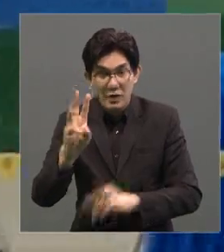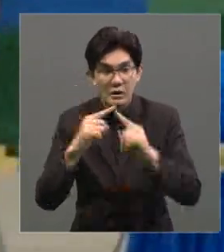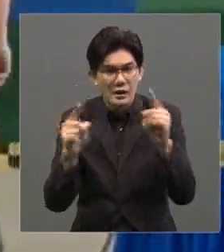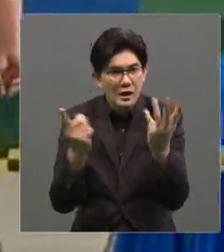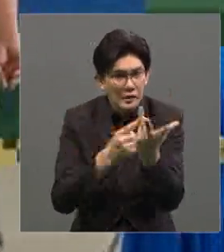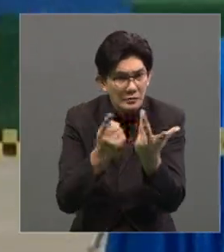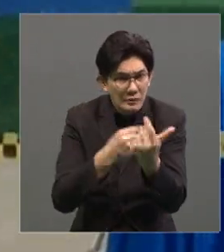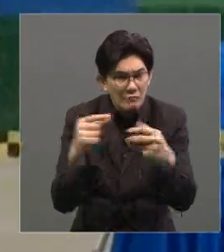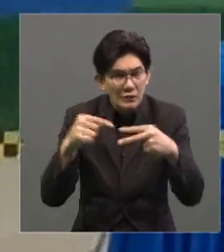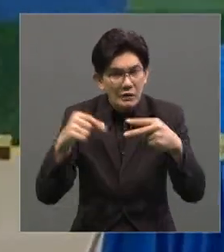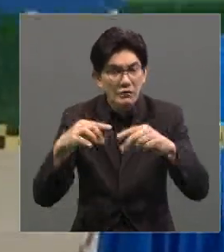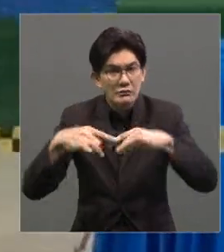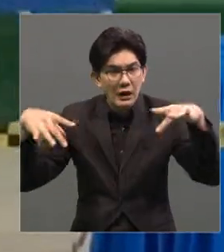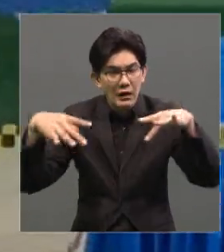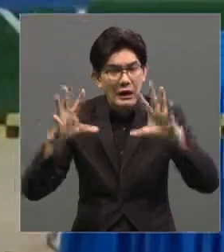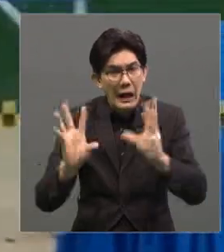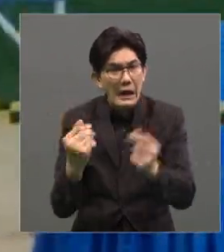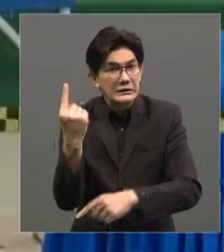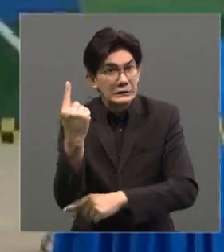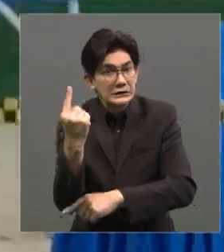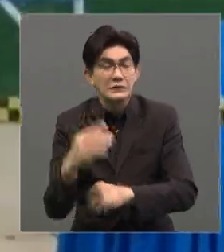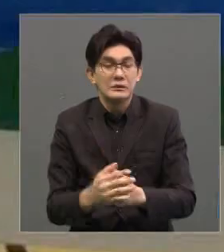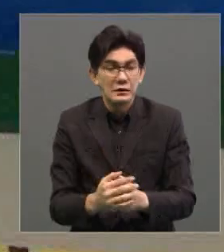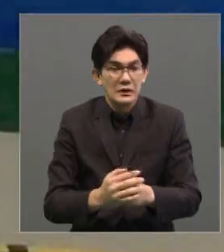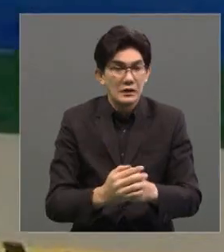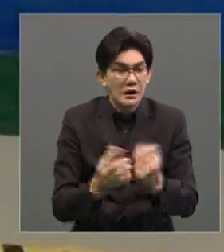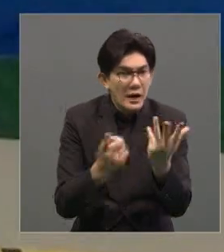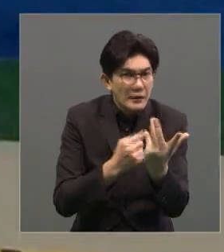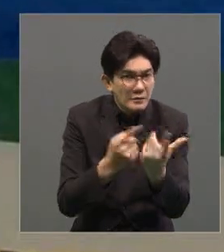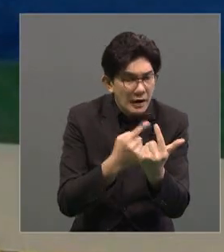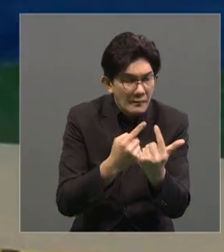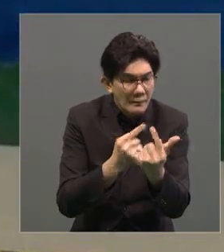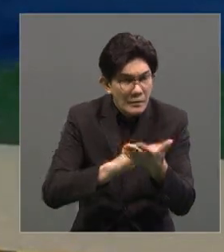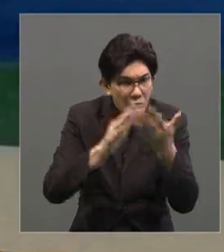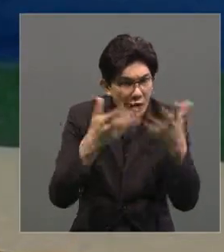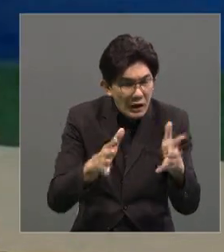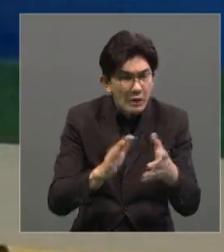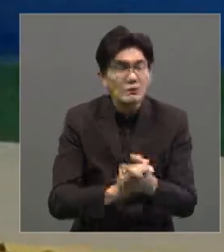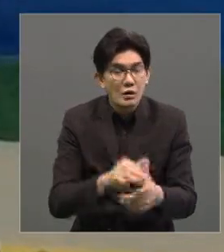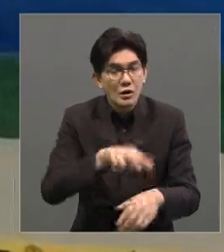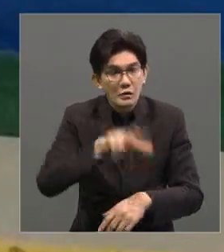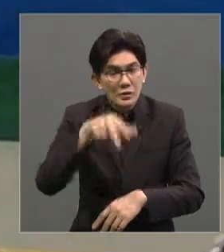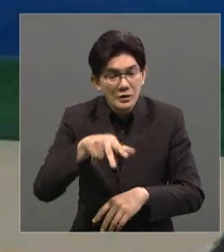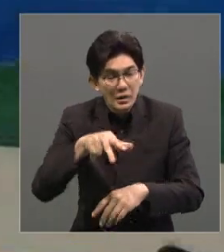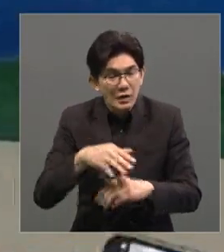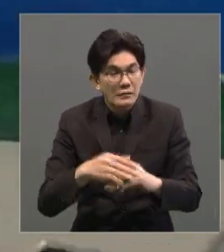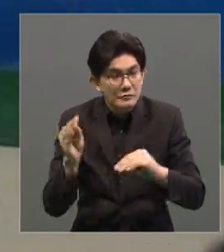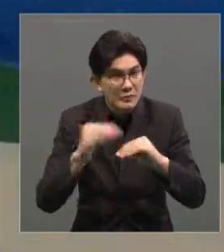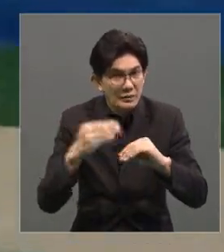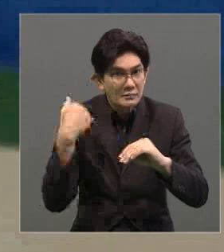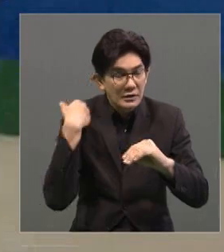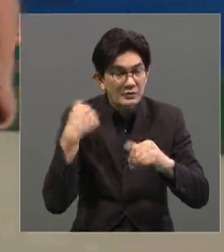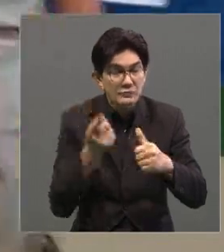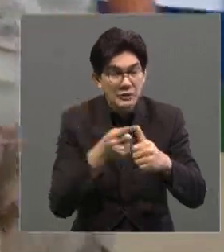าผลการนับคะแนนไม่ตรงกัน1คะแนนโดยผลนับคะแนนหลังปิดหีบผู้สมัครพรรคเพื่อไทยมีคะแนนนำตามมาด้ว